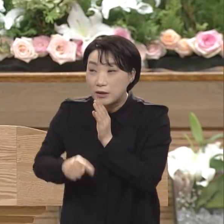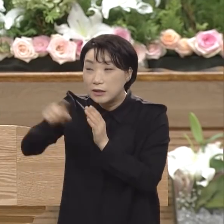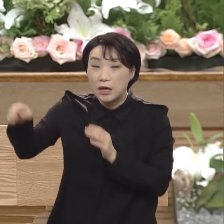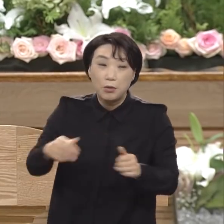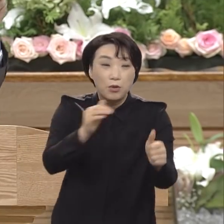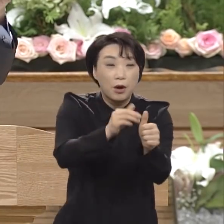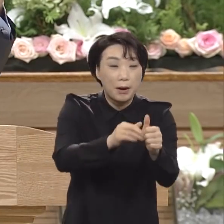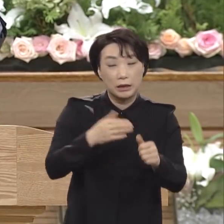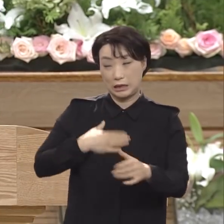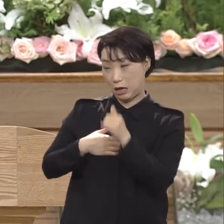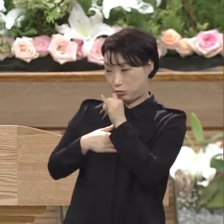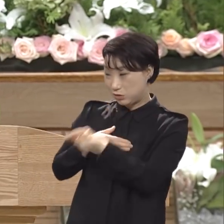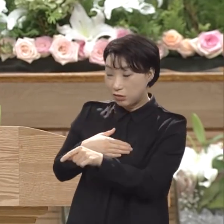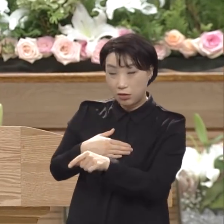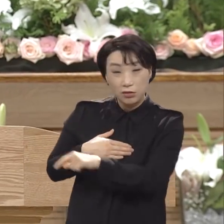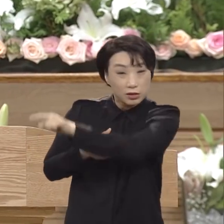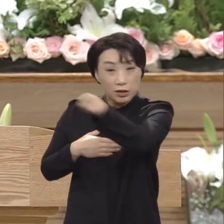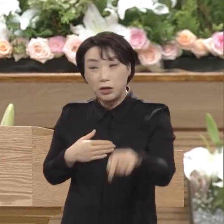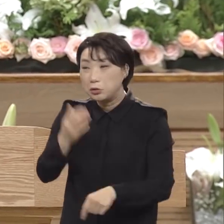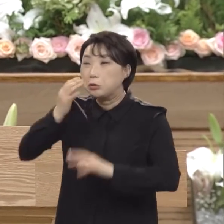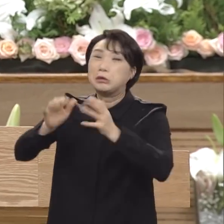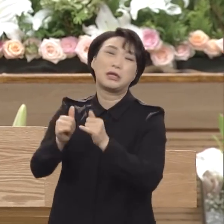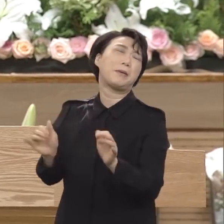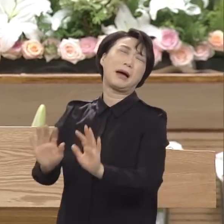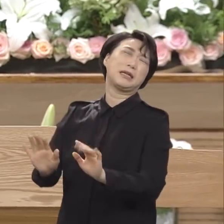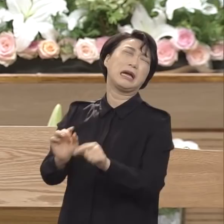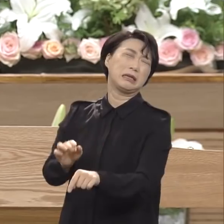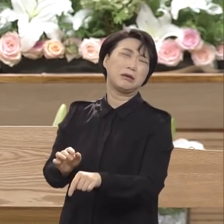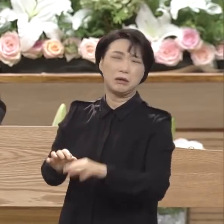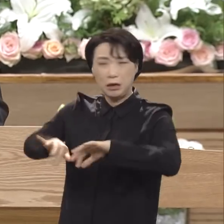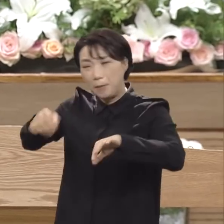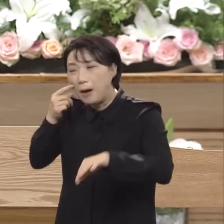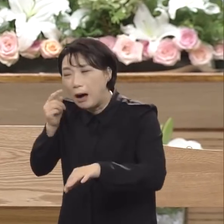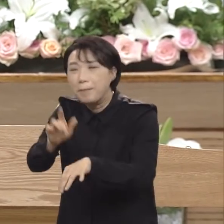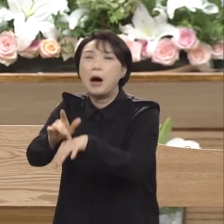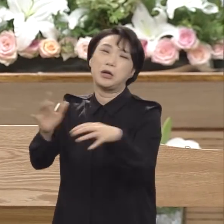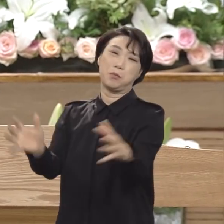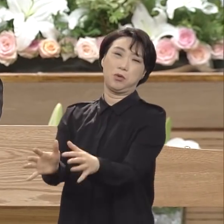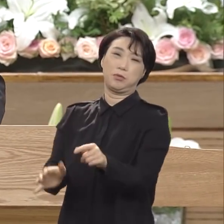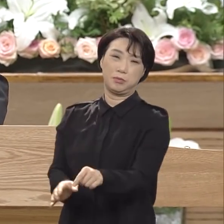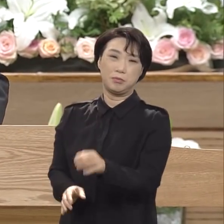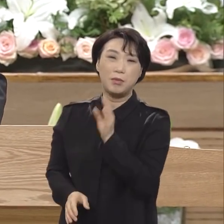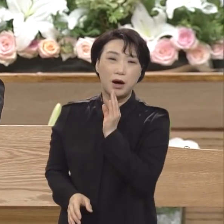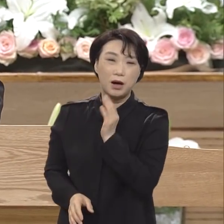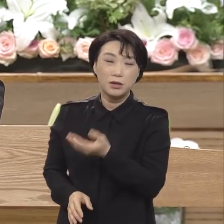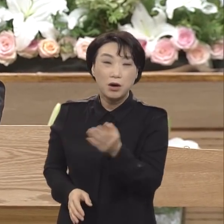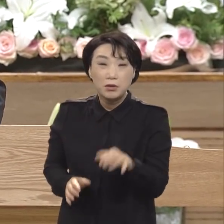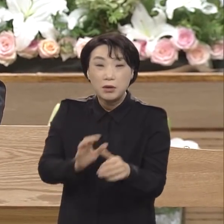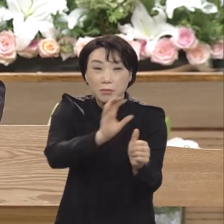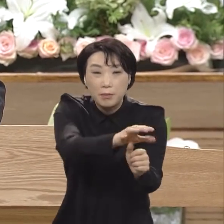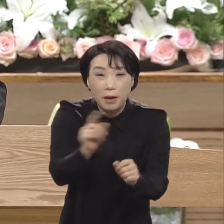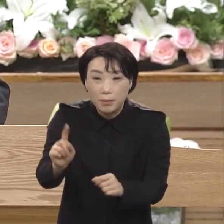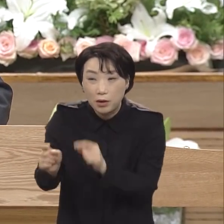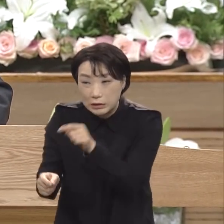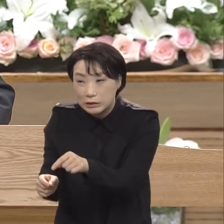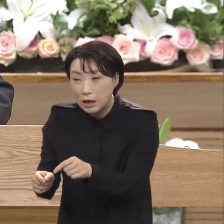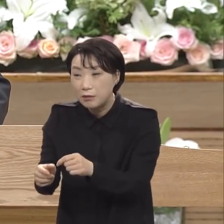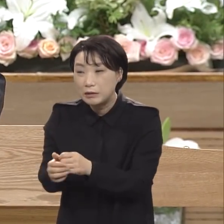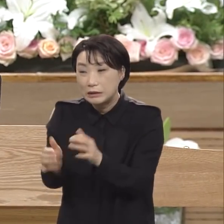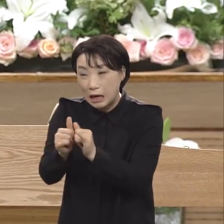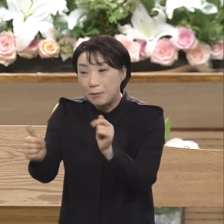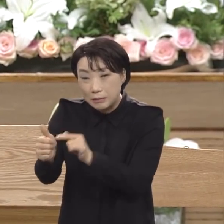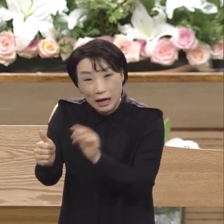오니 실상은 그들이 유대인이 아니라 사단의 회다. 핍박하는 자는 그 사람이 아니라 그 사람을